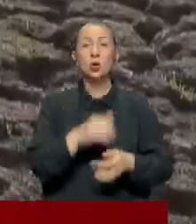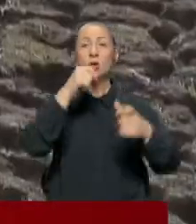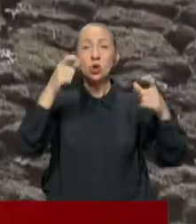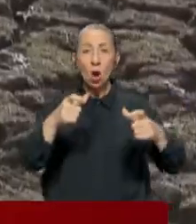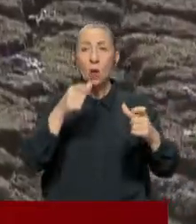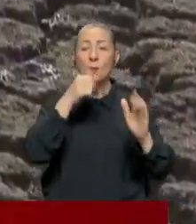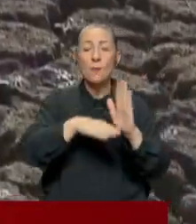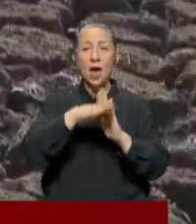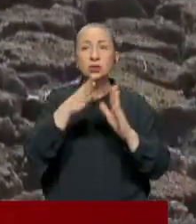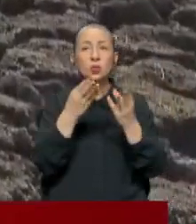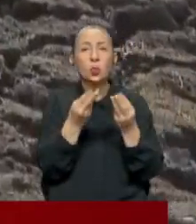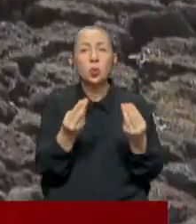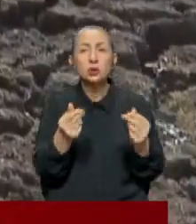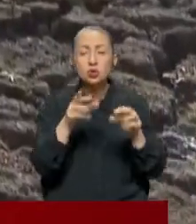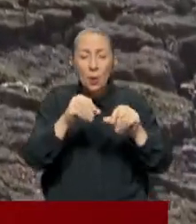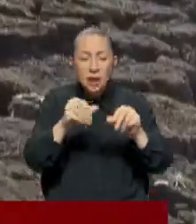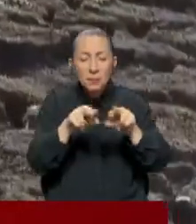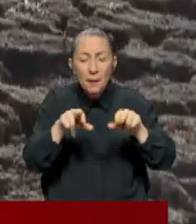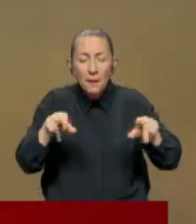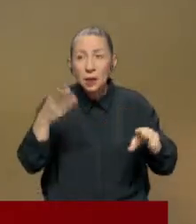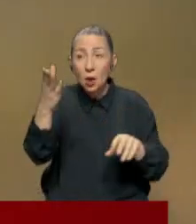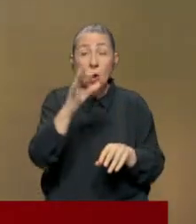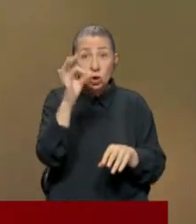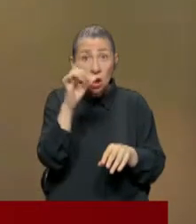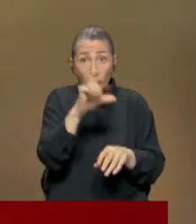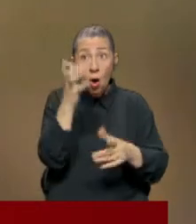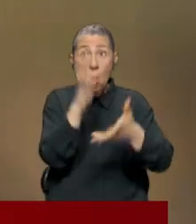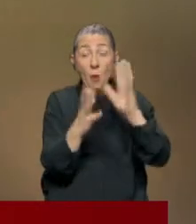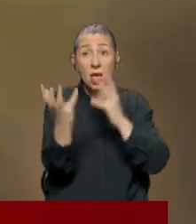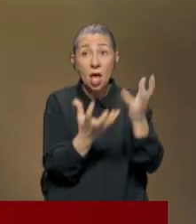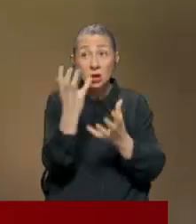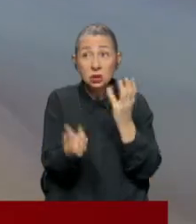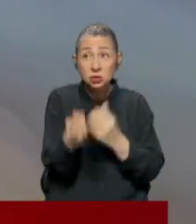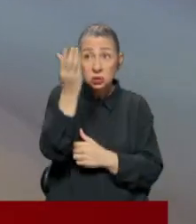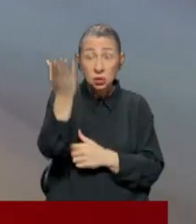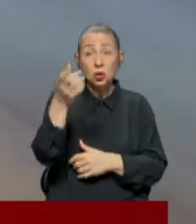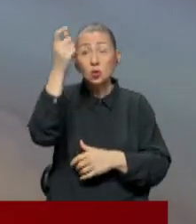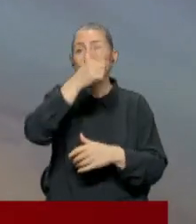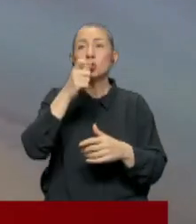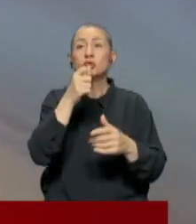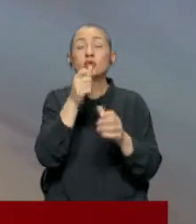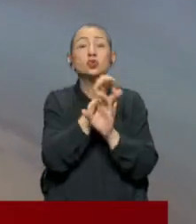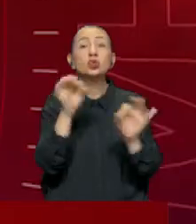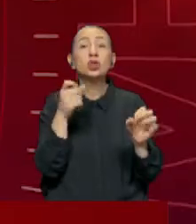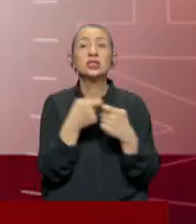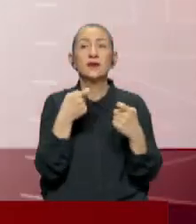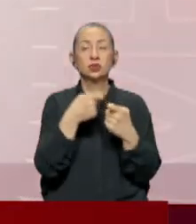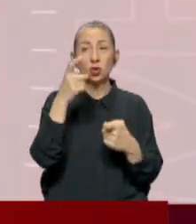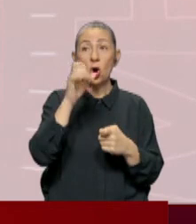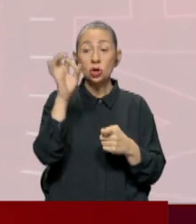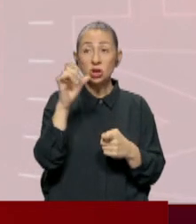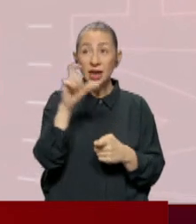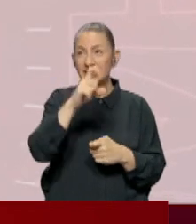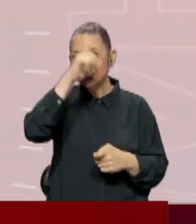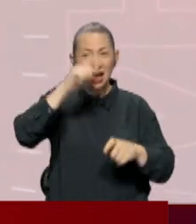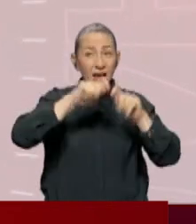Göller, barajlar kurudu, toprak çatladı. Ocak ayında orman yangını çıktı. Türkiye kuraklıkla savaşıyor. Ocak ayı